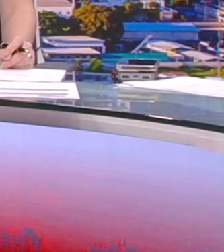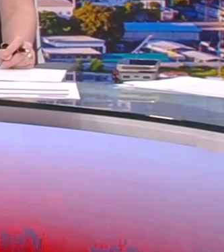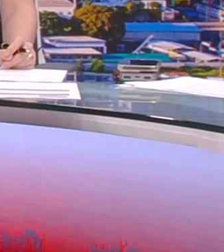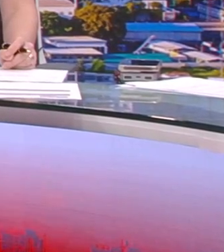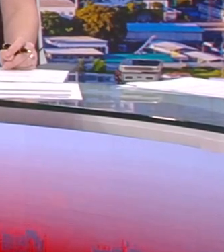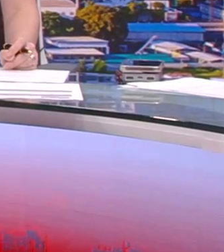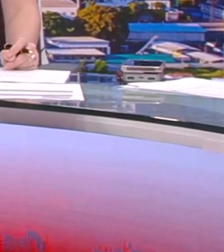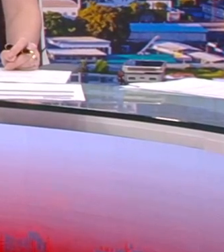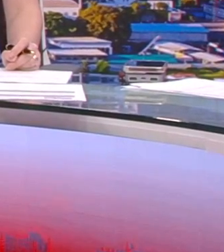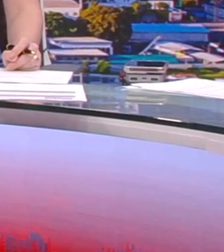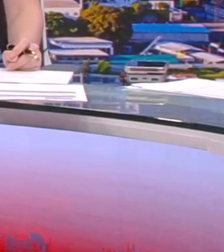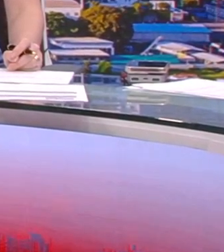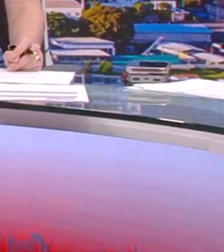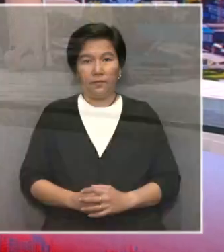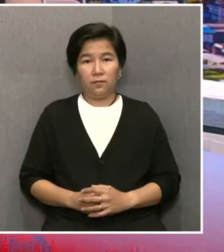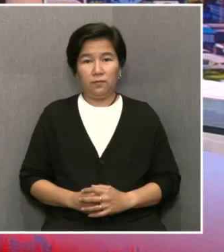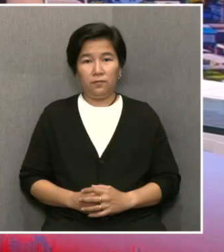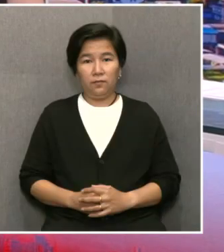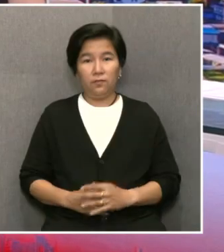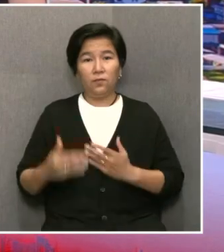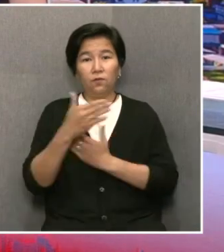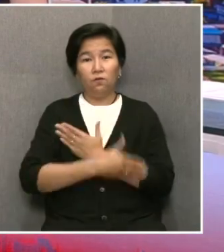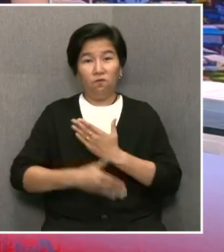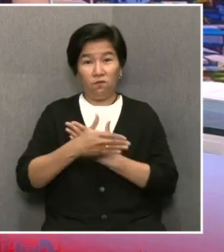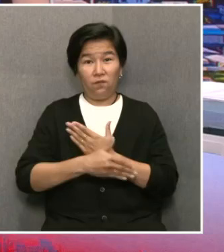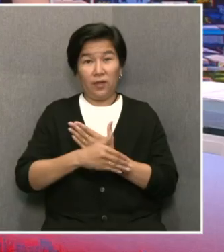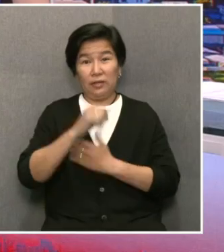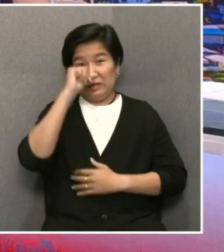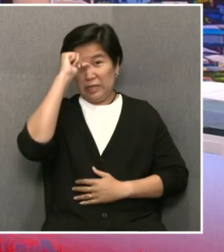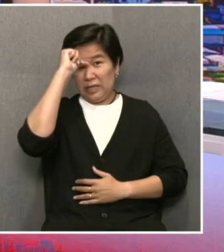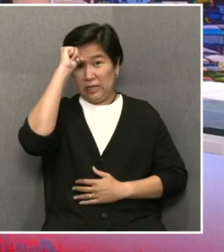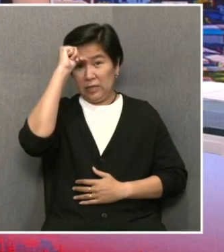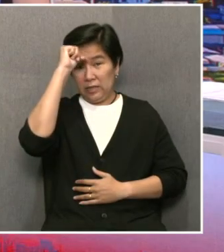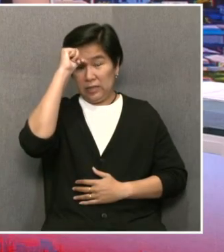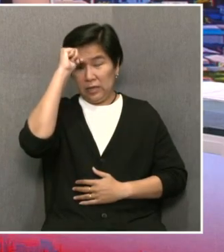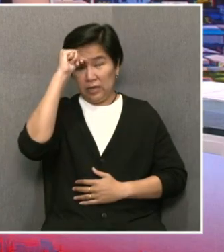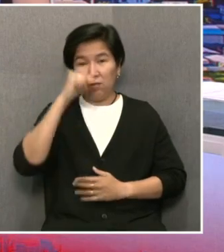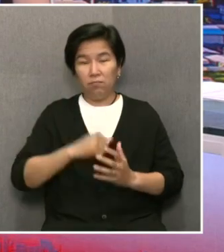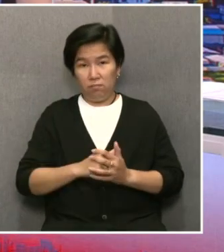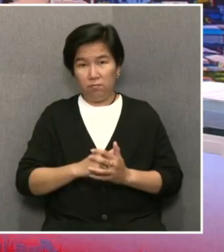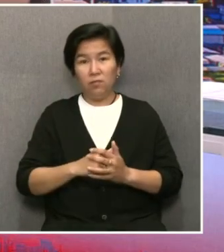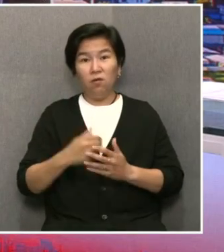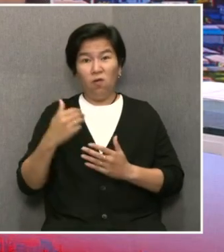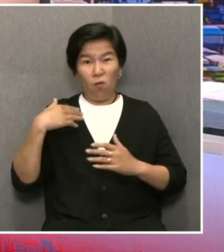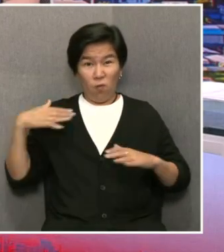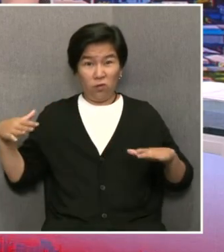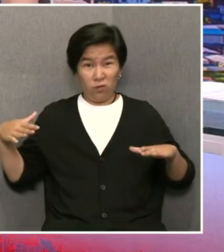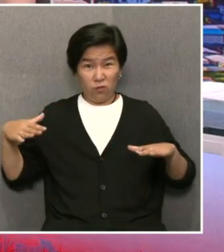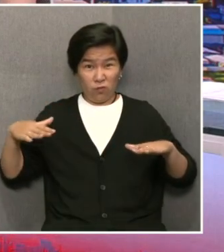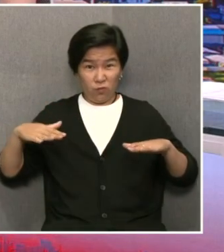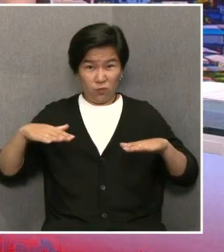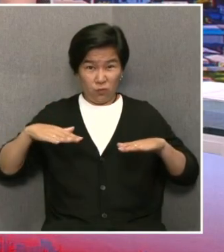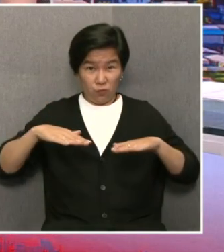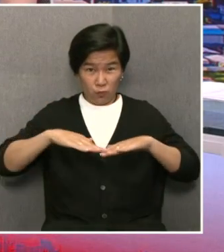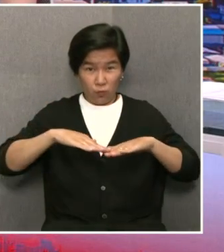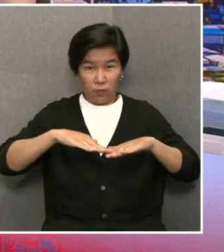ไปชนกับรถไฟที่ขนของอ่ะทำให้ตกรางแล้วก็ไปอยู่ที่อีกรางนึงนะแล้วก็ไปชนเข้ากับรถไฟอีกขบวนนึงกับรถไฟ